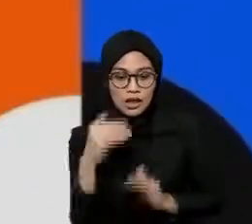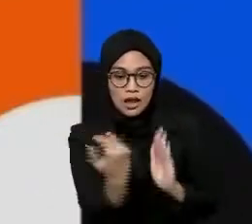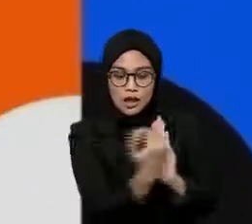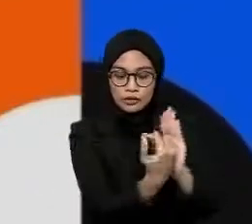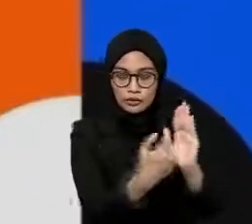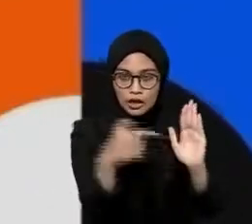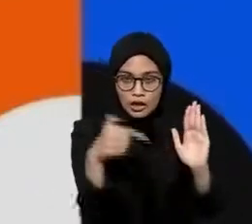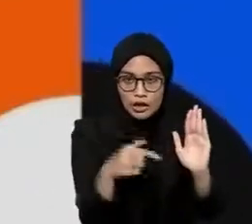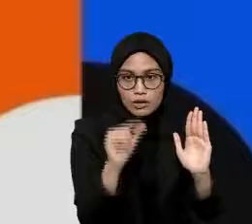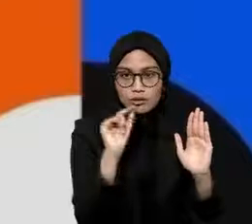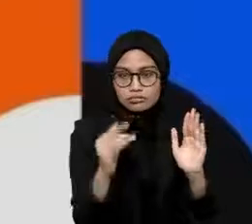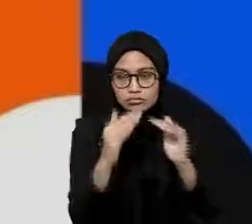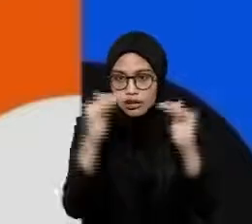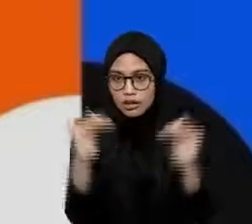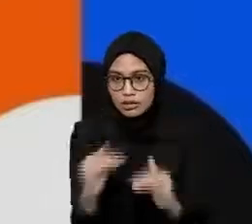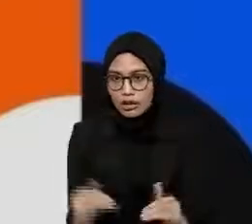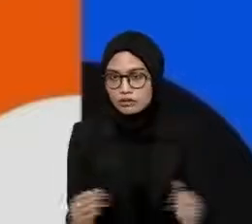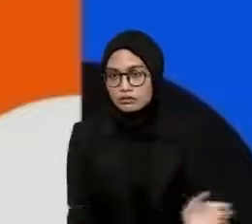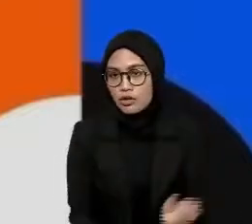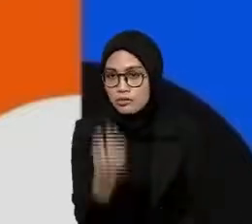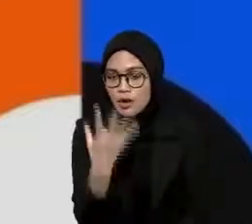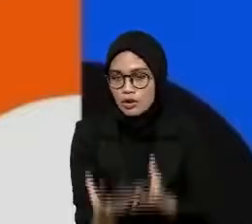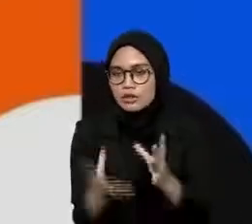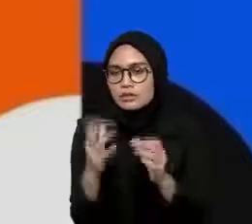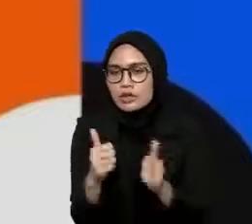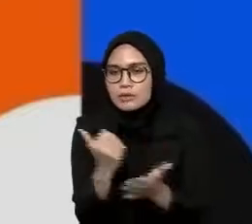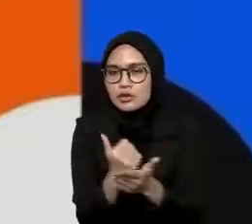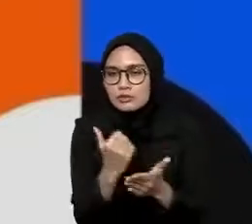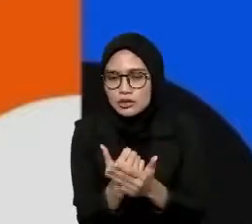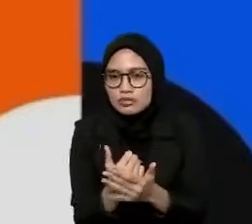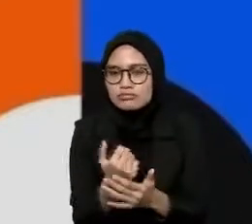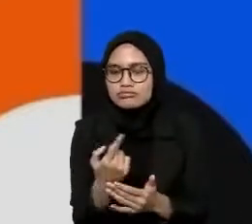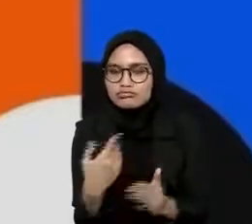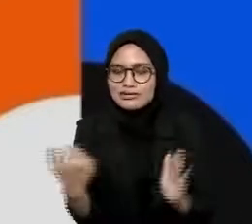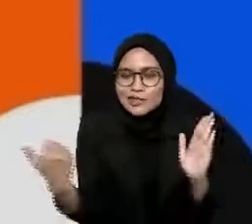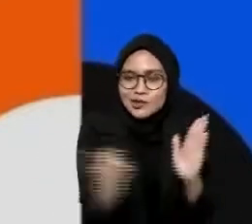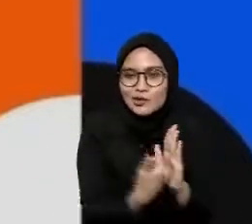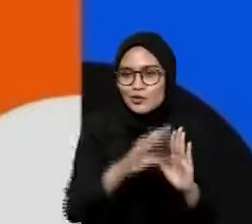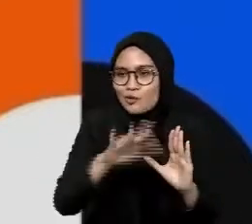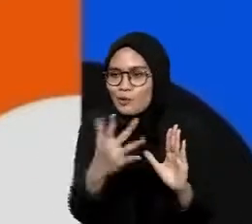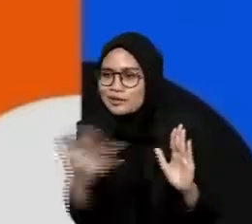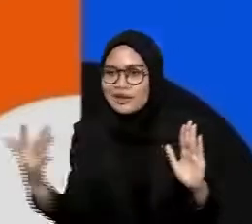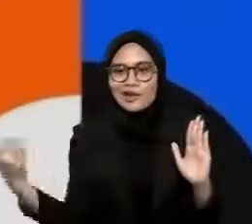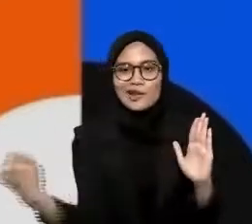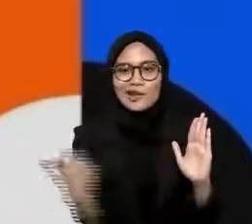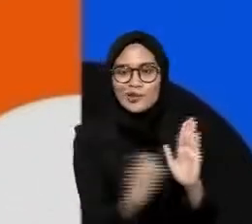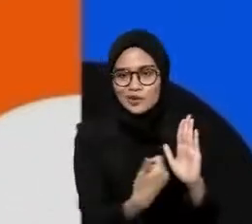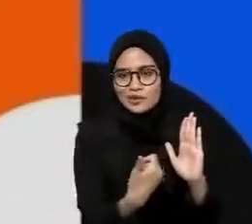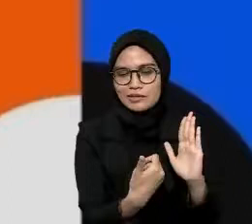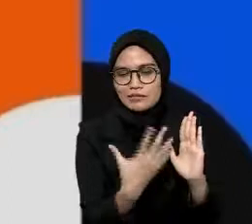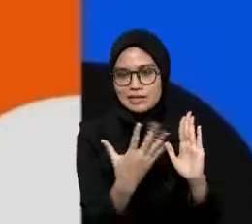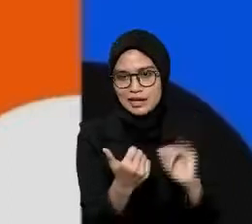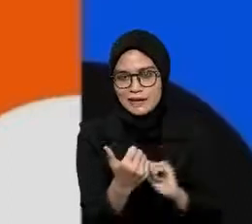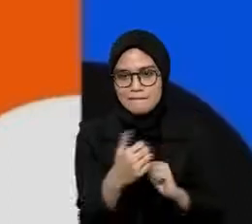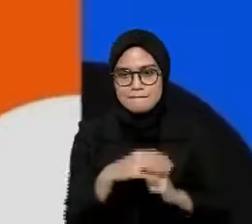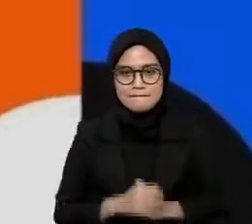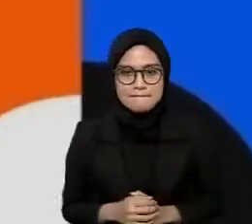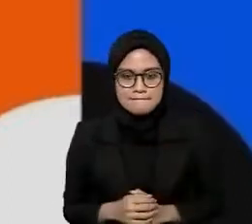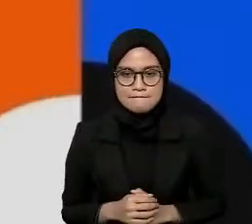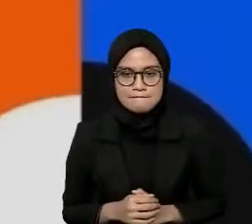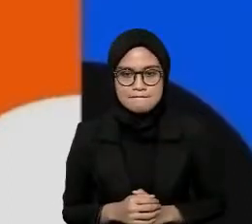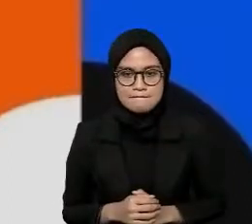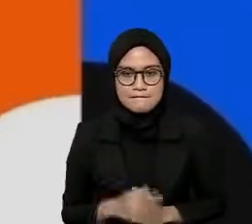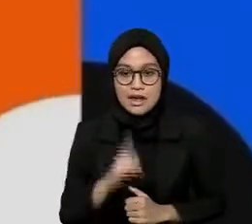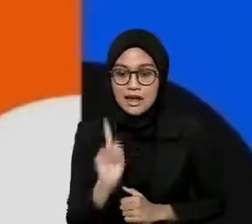Nataru ini bisa dipahami dan diterapkan dengan baik di lapangan oleh seluruh pihak. Adapun hal krusial dalam